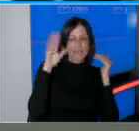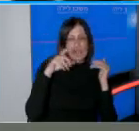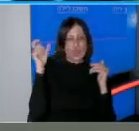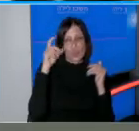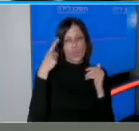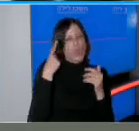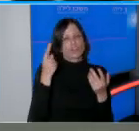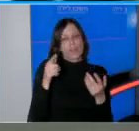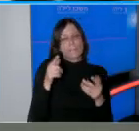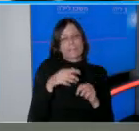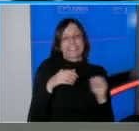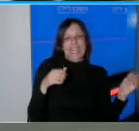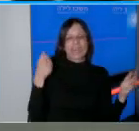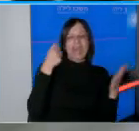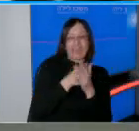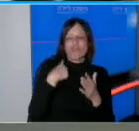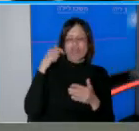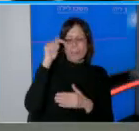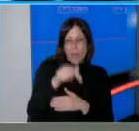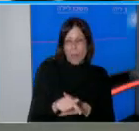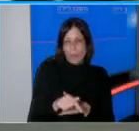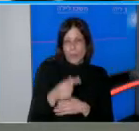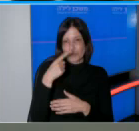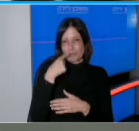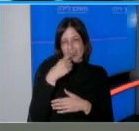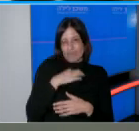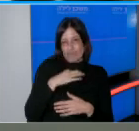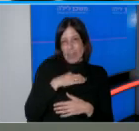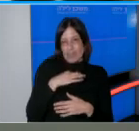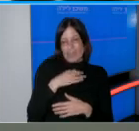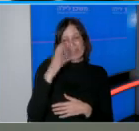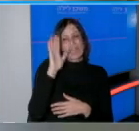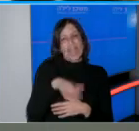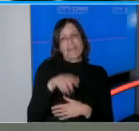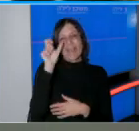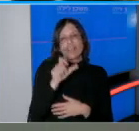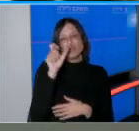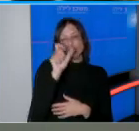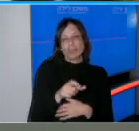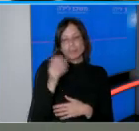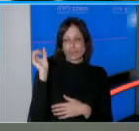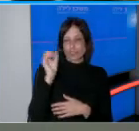ידעו שהם מזרחים, עד שהם הגיעו לפה. הטענה שלי היא שגם אנשים שהגיעו